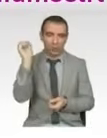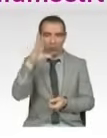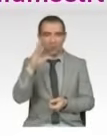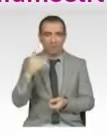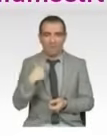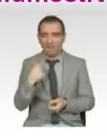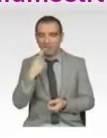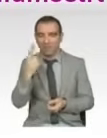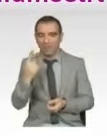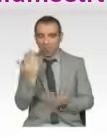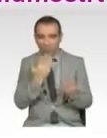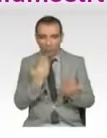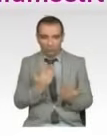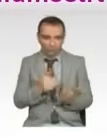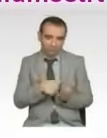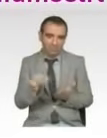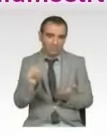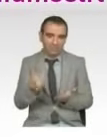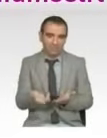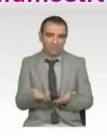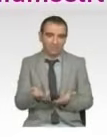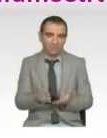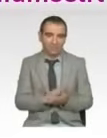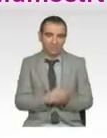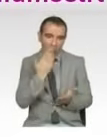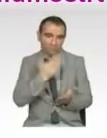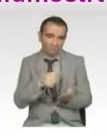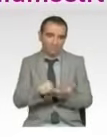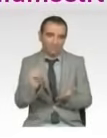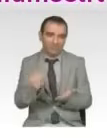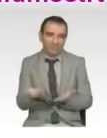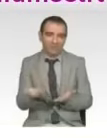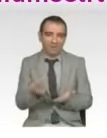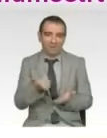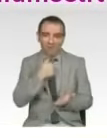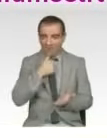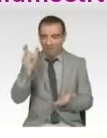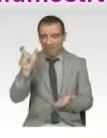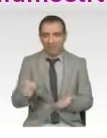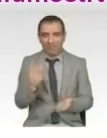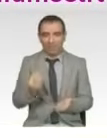Ben de dedim ki okudum. Okudum, evet. Okudum, bitirdim baba. Adam oldum.